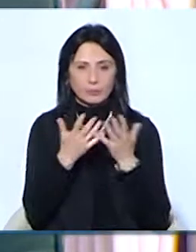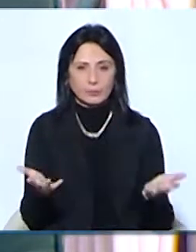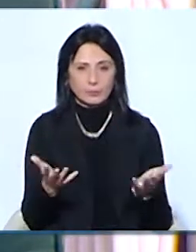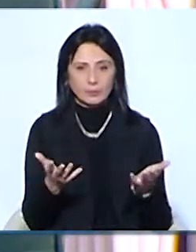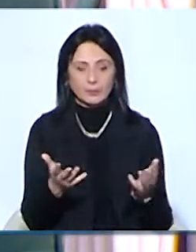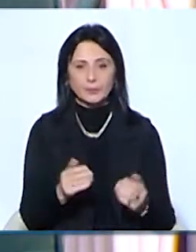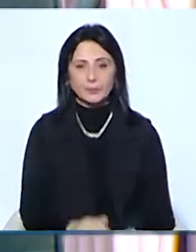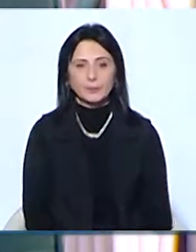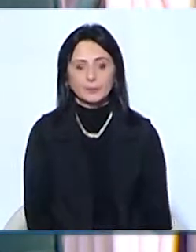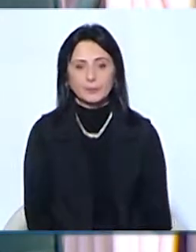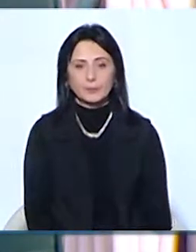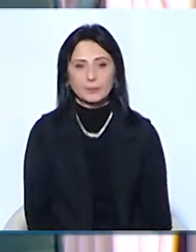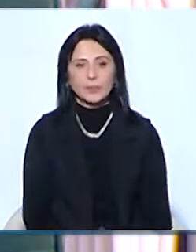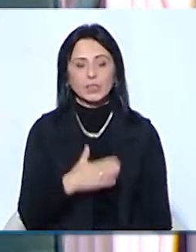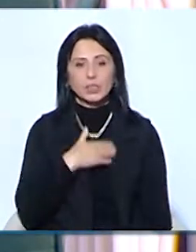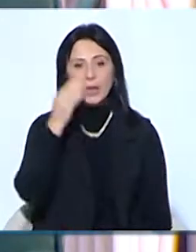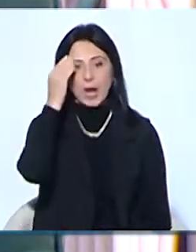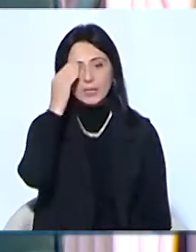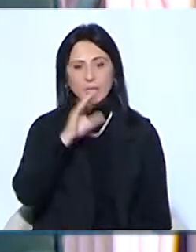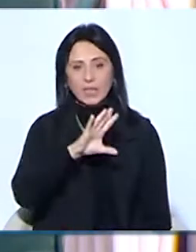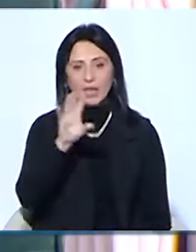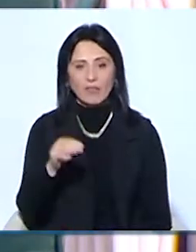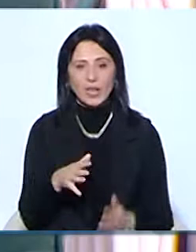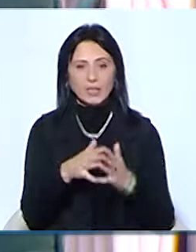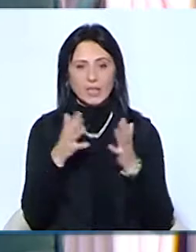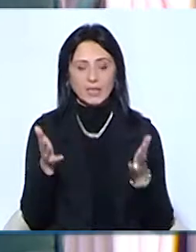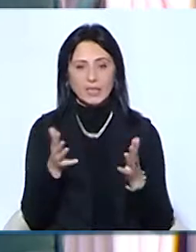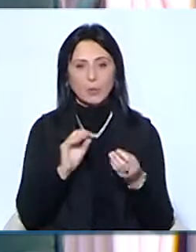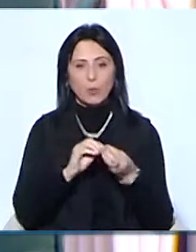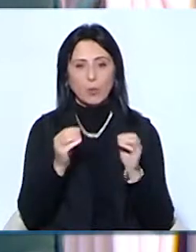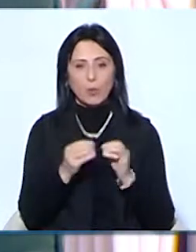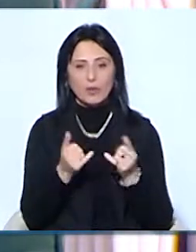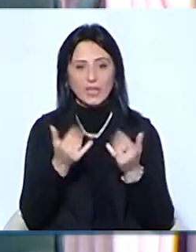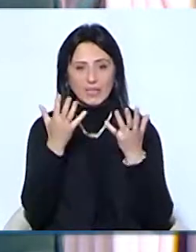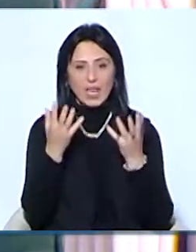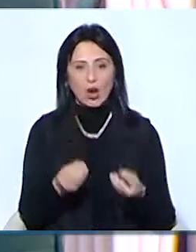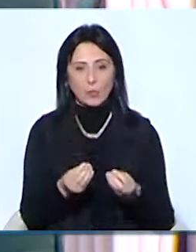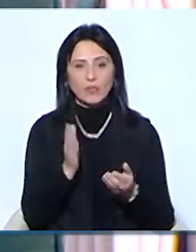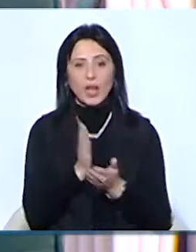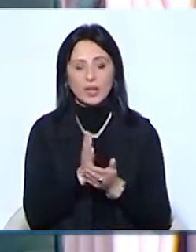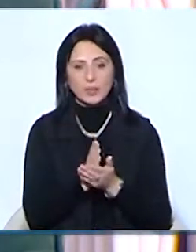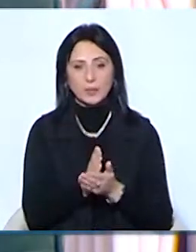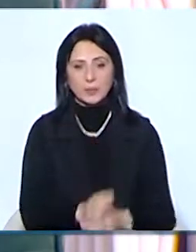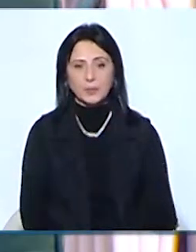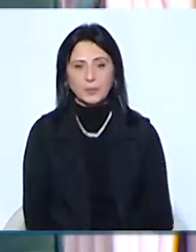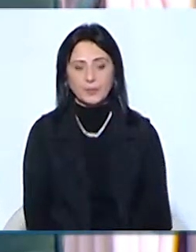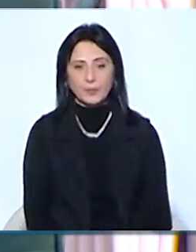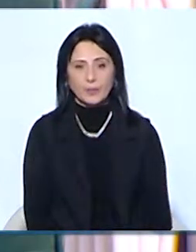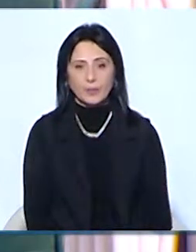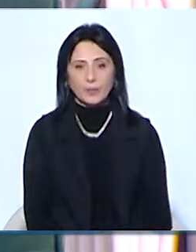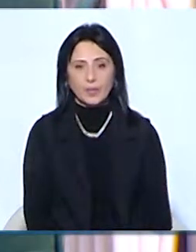შემდეგ. ჩემი აზრით ყველაზე დიდი პრობლემა დღესდღეობით არის